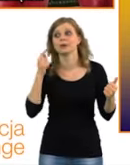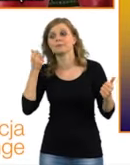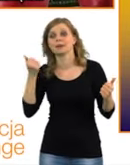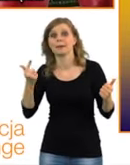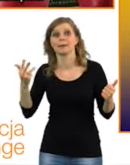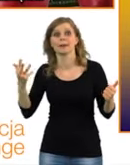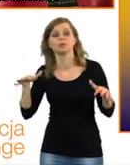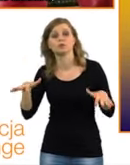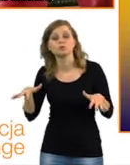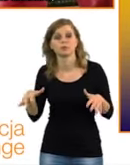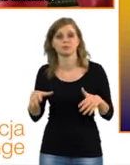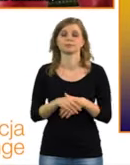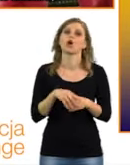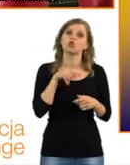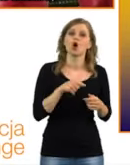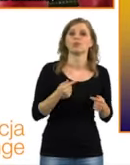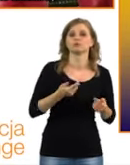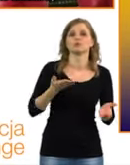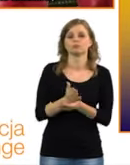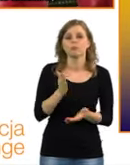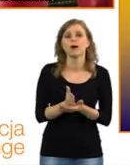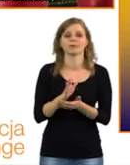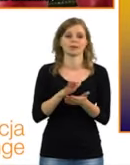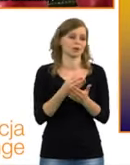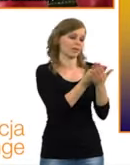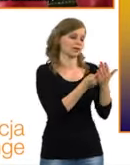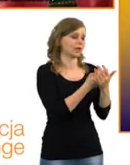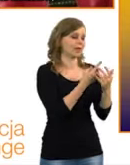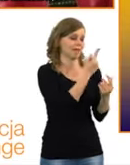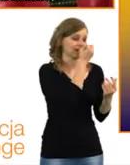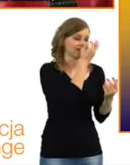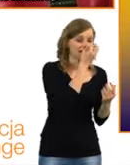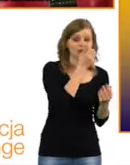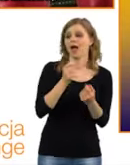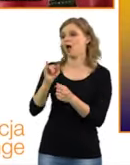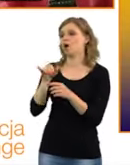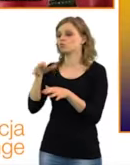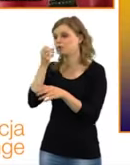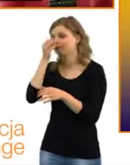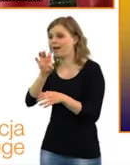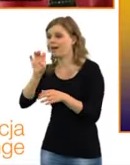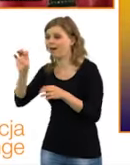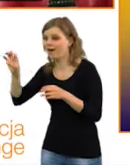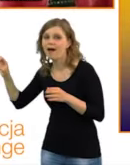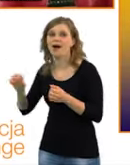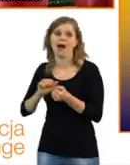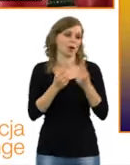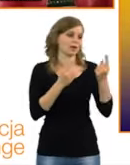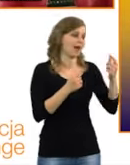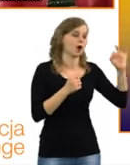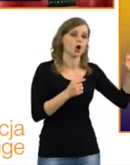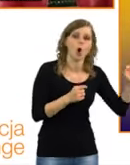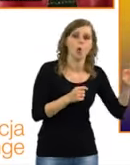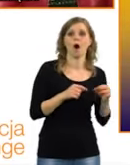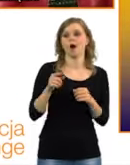wiele dźwięków. I tutaj pomagamy sobie, rysując jeden kwiatek na przykład i wiele kwiatków, bądź wiele kółeczek i jedno